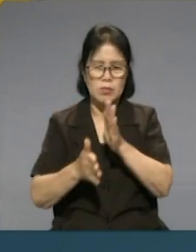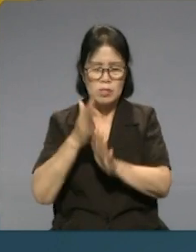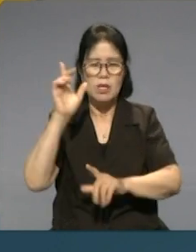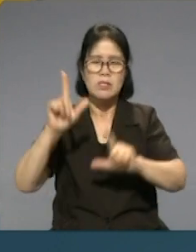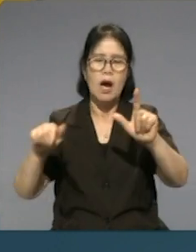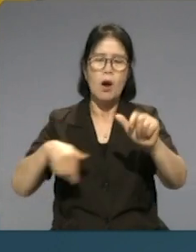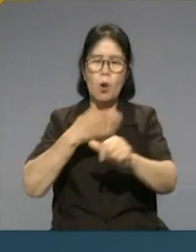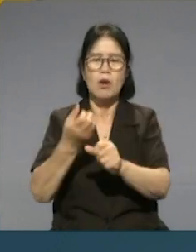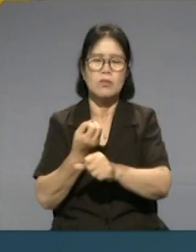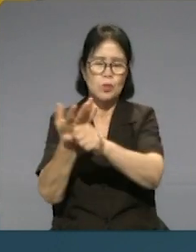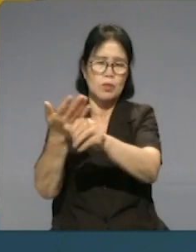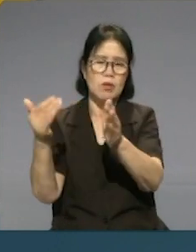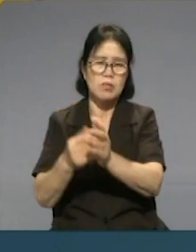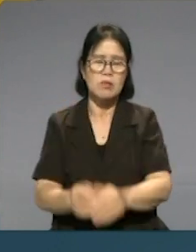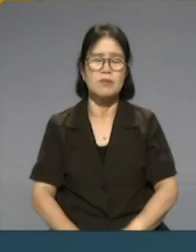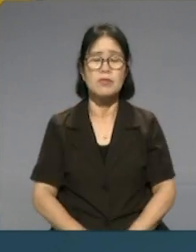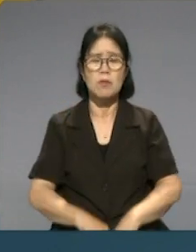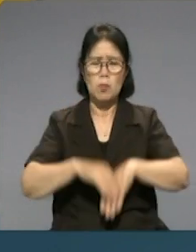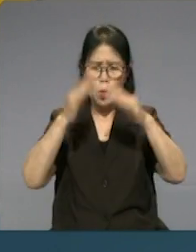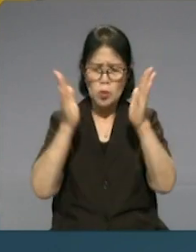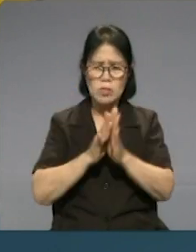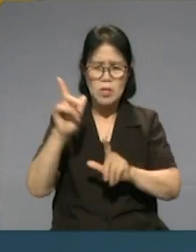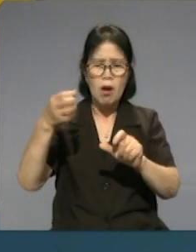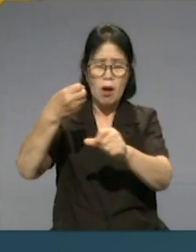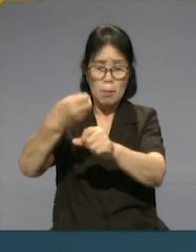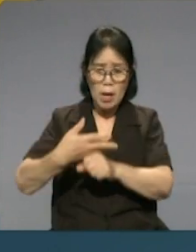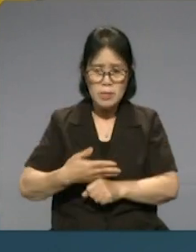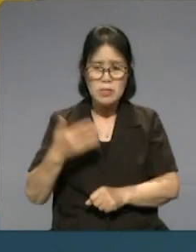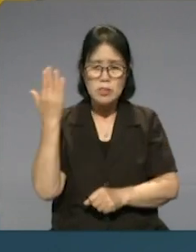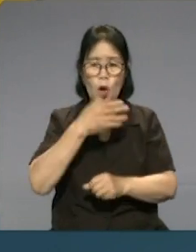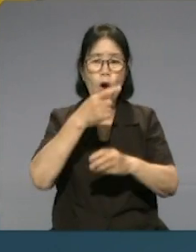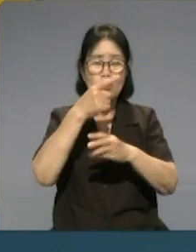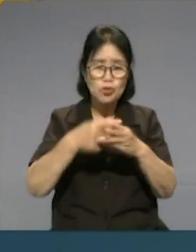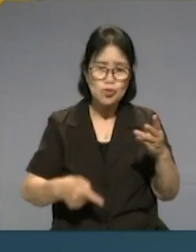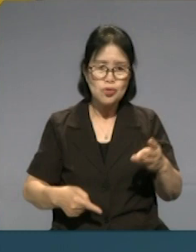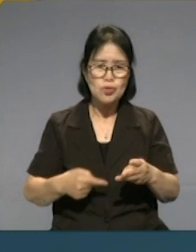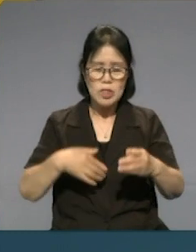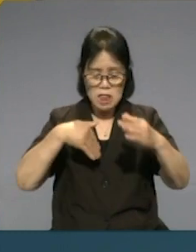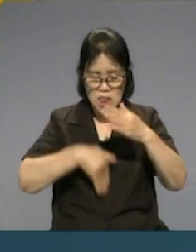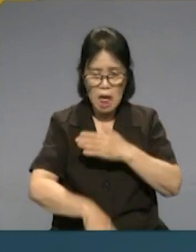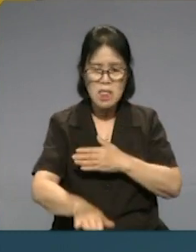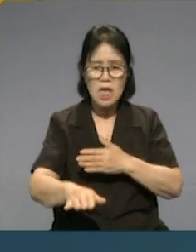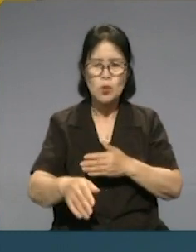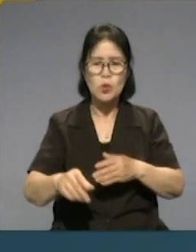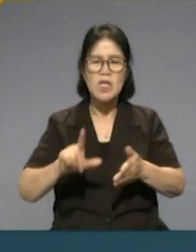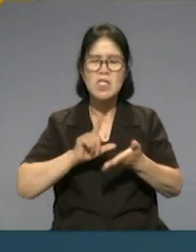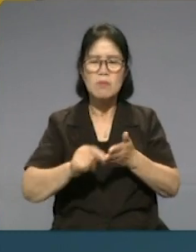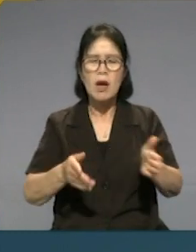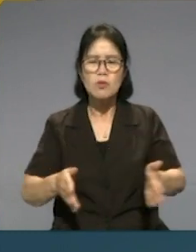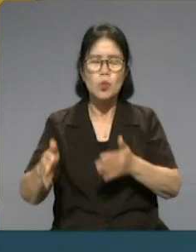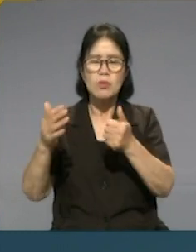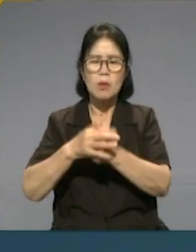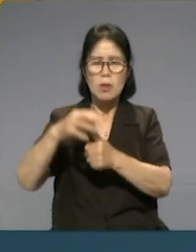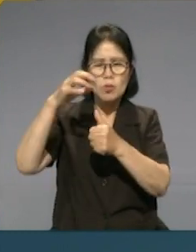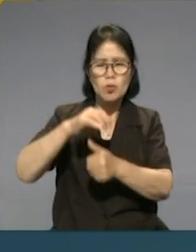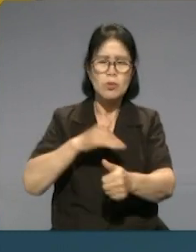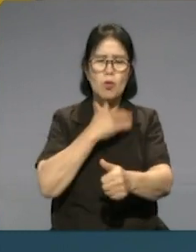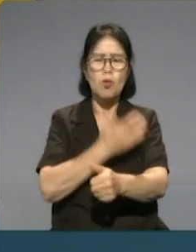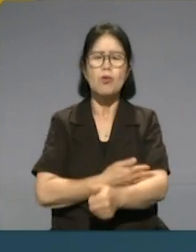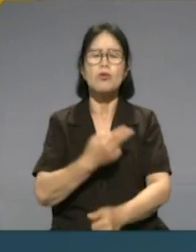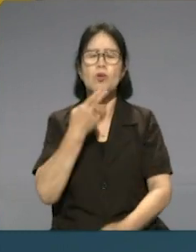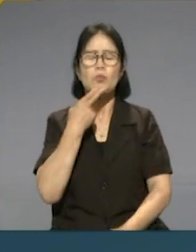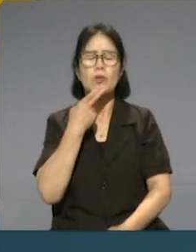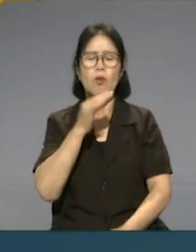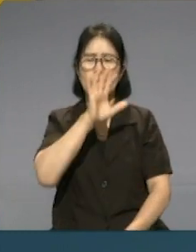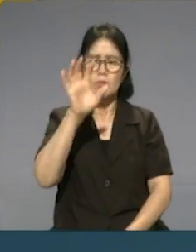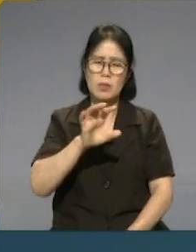전달했습니다. 그리고 이 모든 상황을 전달받은 청주시는 해당 지하차도가 지방도여서 통제 권한이 없다는 입장만